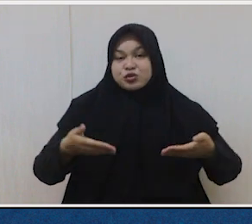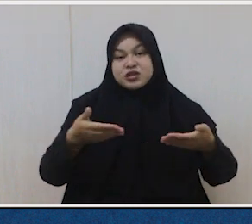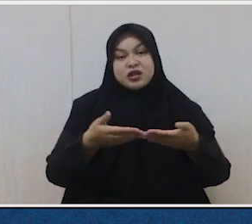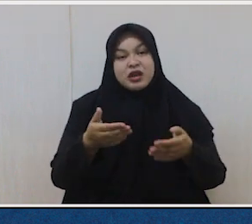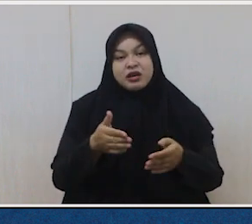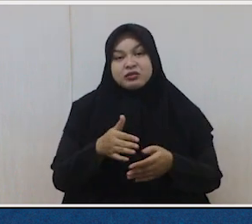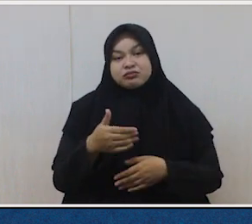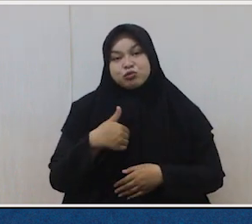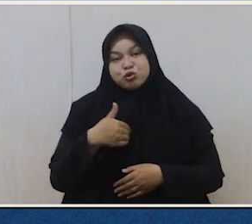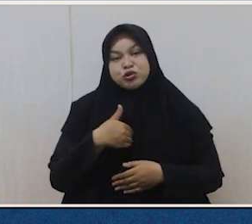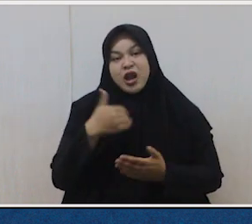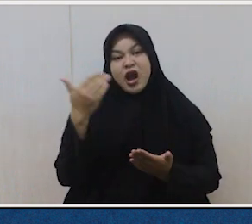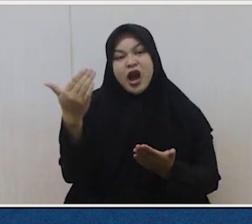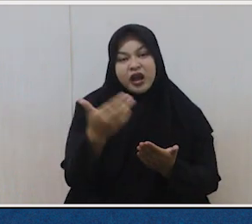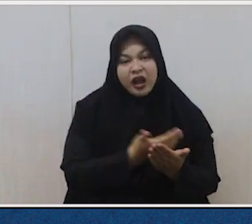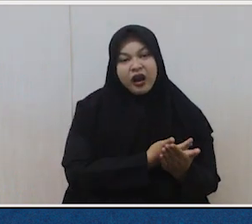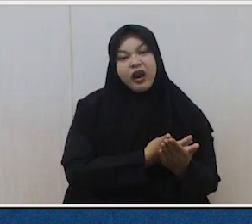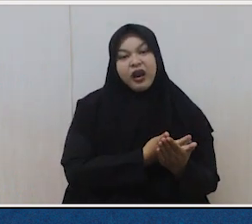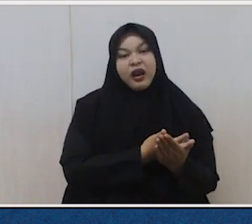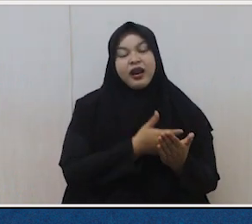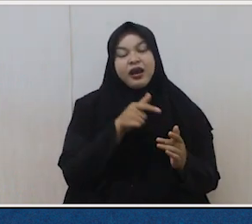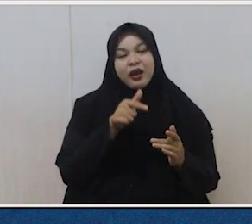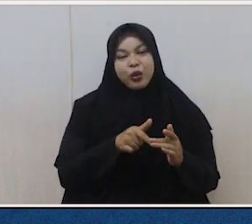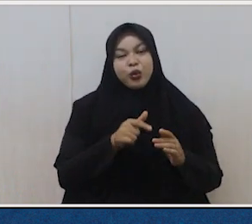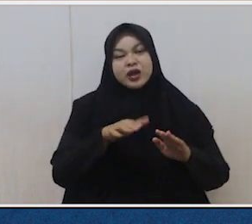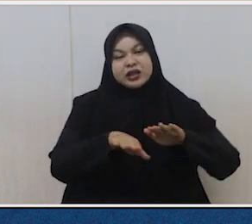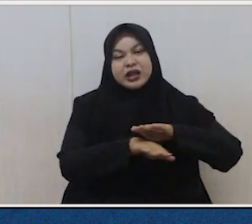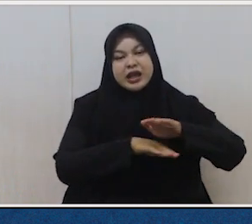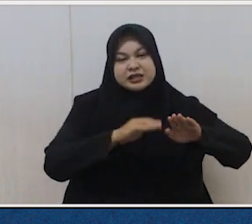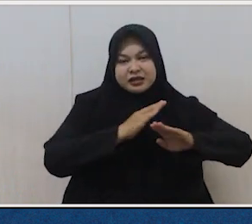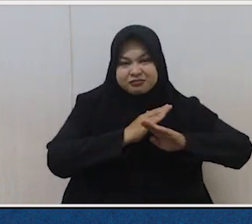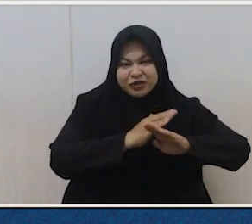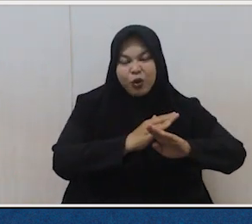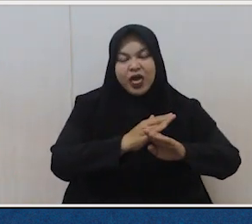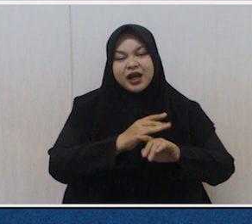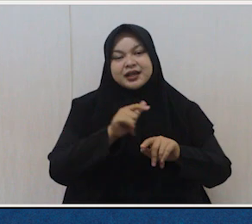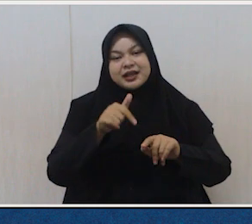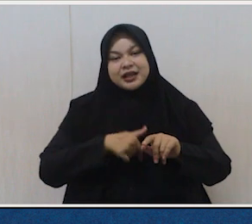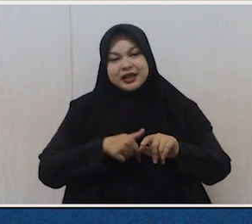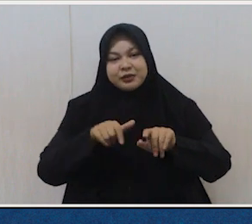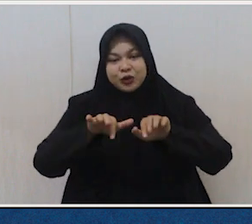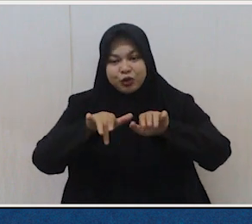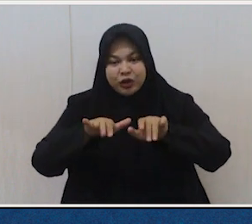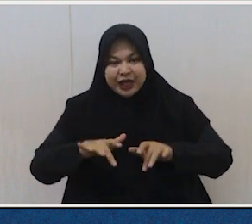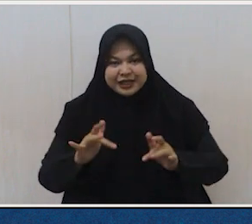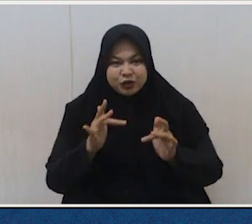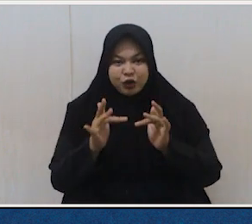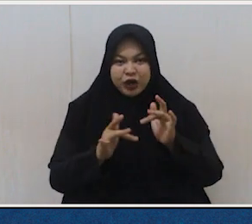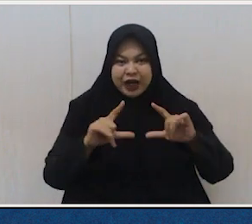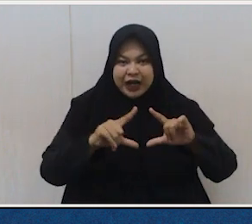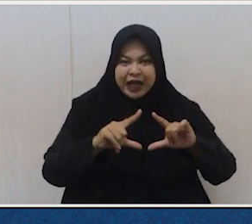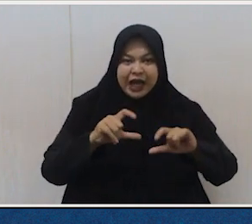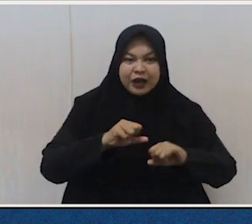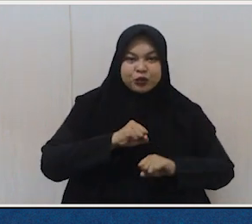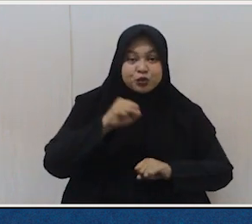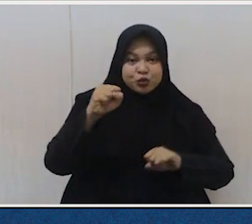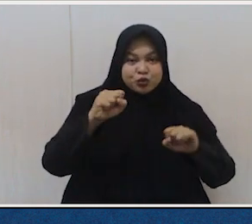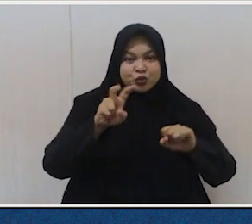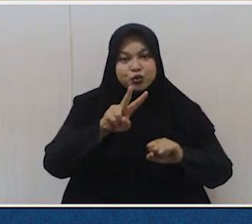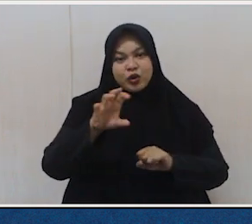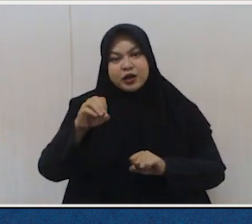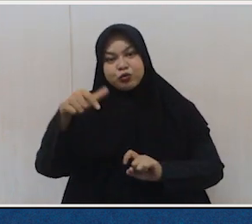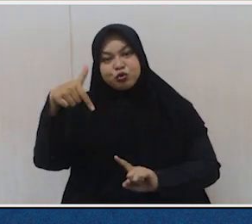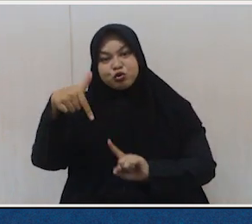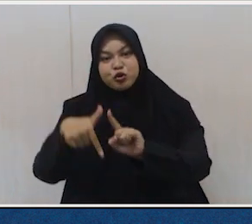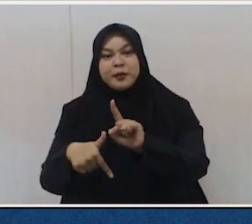kemudian jadi dasar penolakan dan kalena itu saya bikin tulisan di hukum online waktu itu Agustus 2017 dan